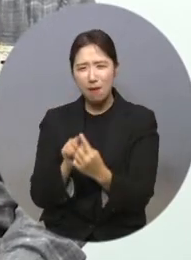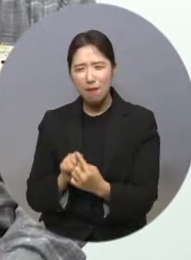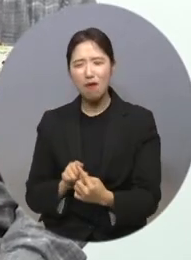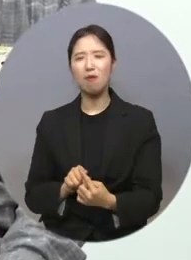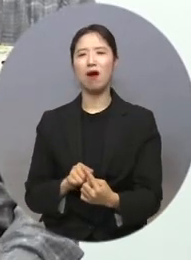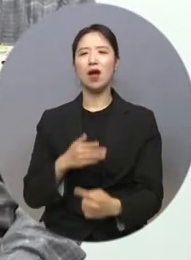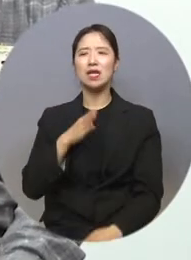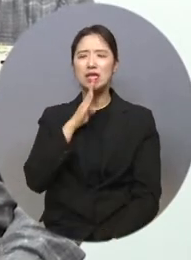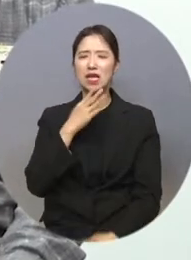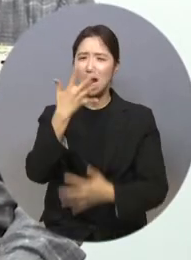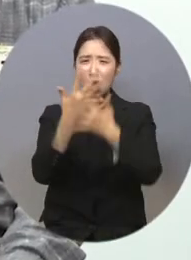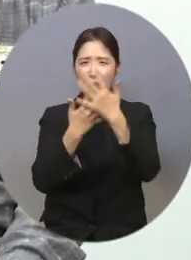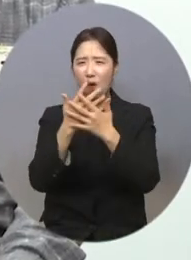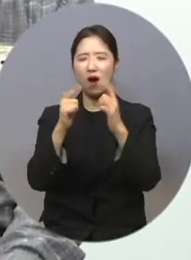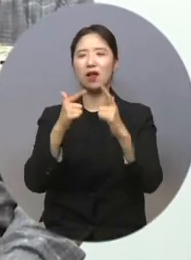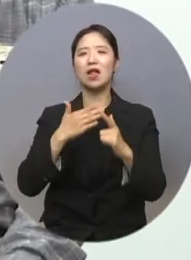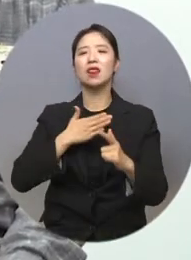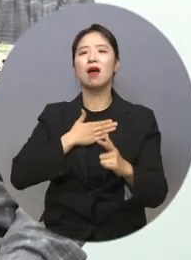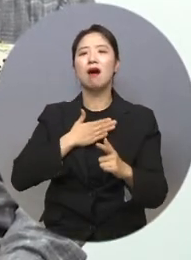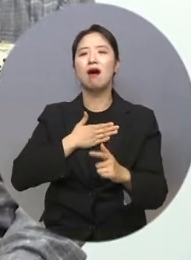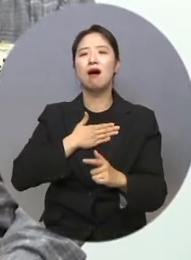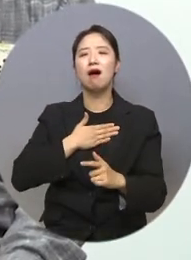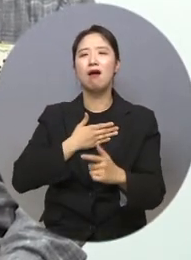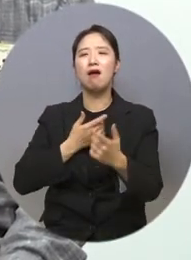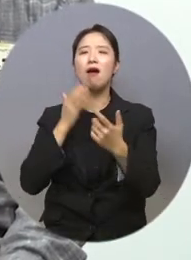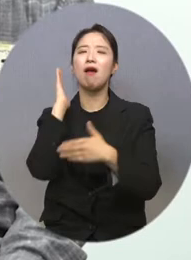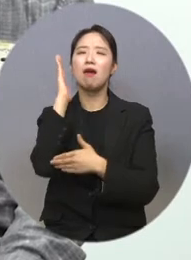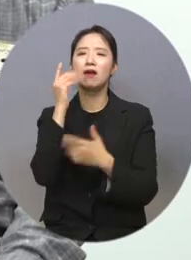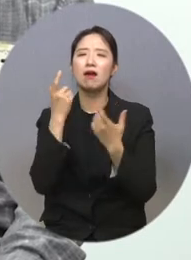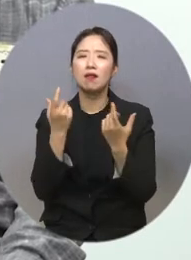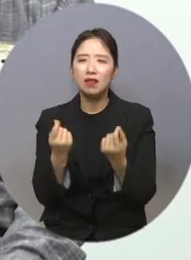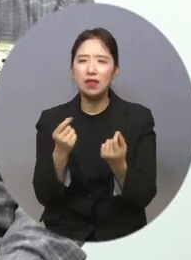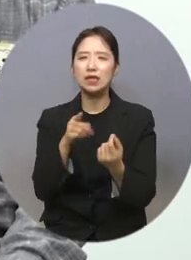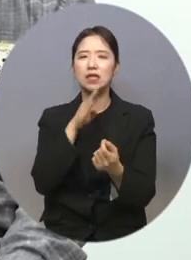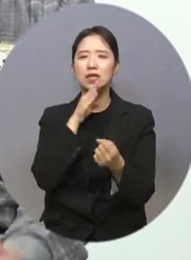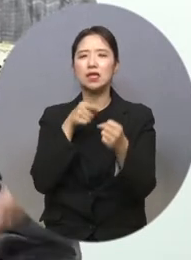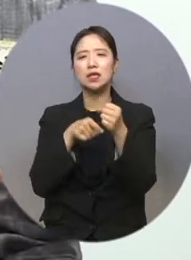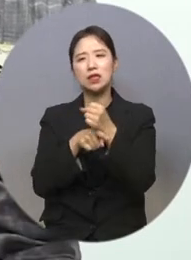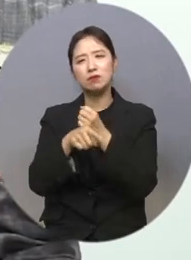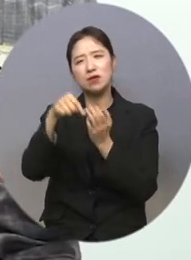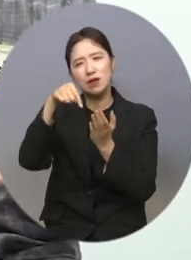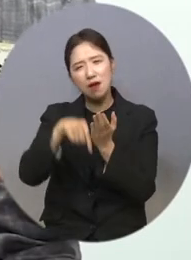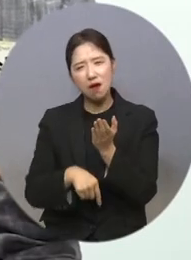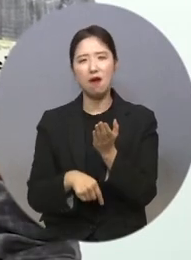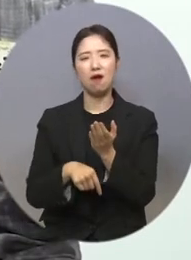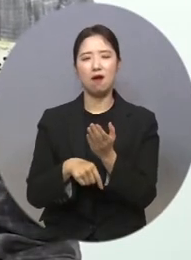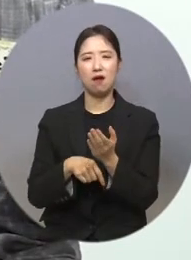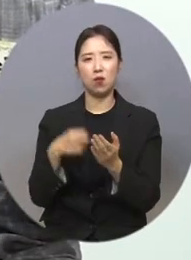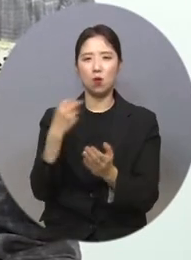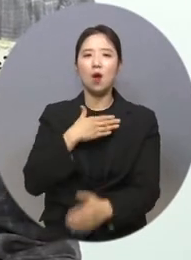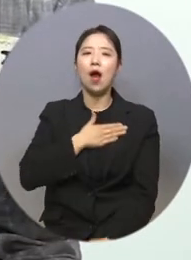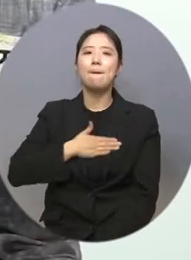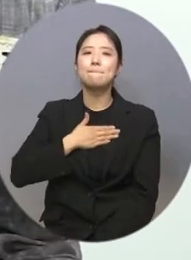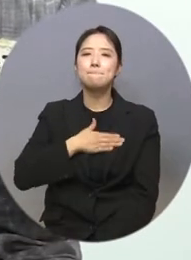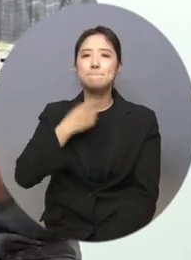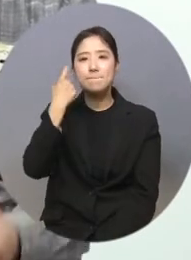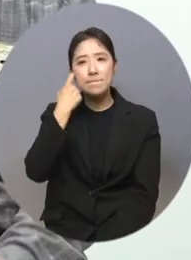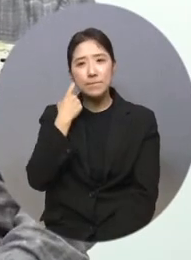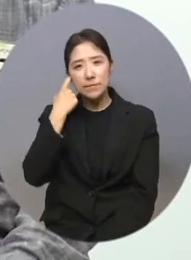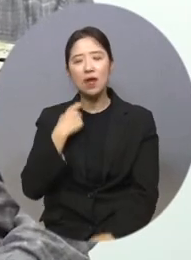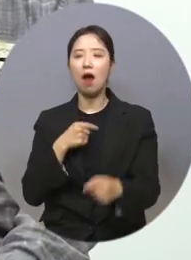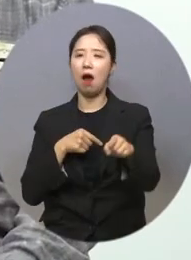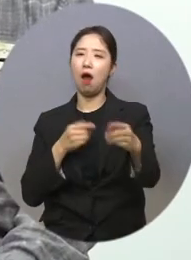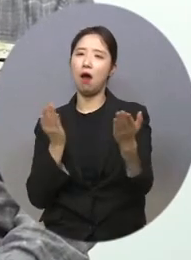이야기처럼 그 코다란 영화가 다가와서 저한테 굉장히 좀 의미가 있고. 또 그런 감정선들도 저랑 이렇게 너무 이렇게